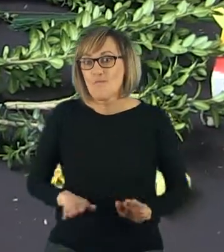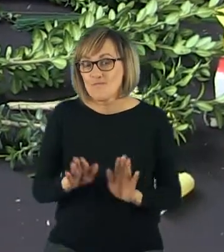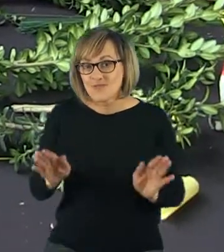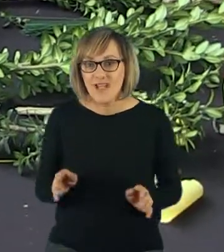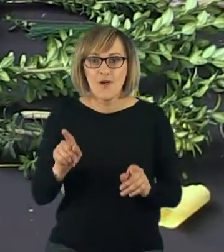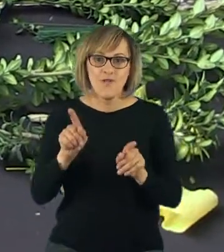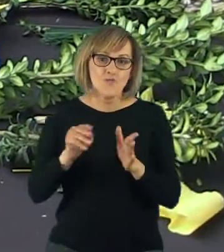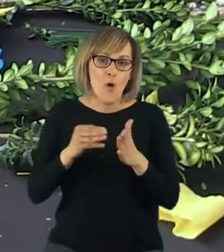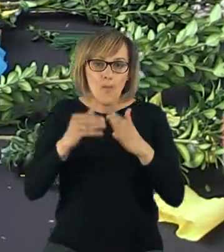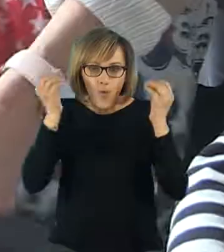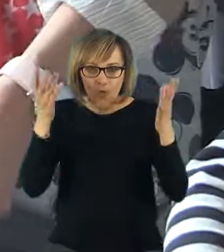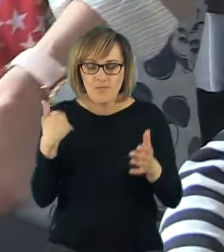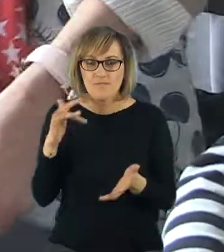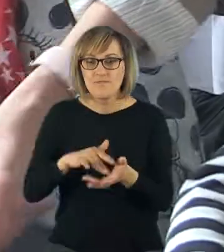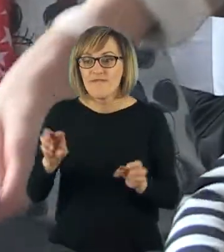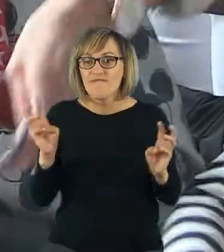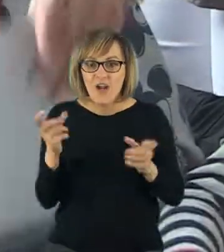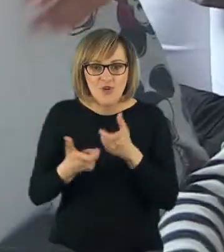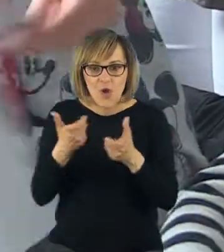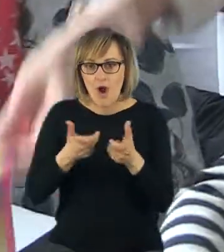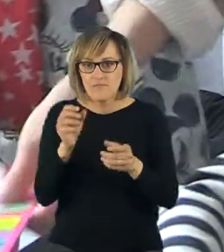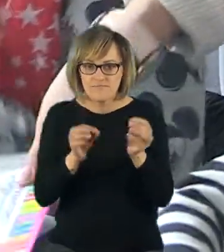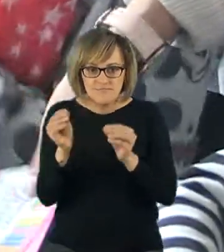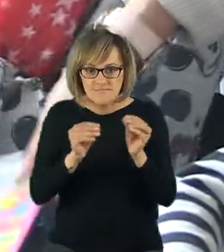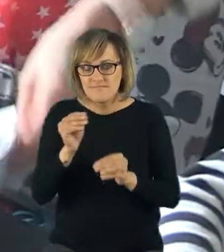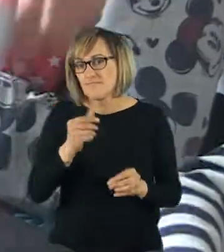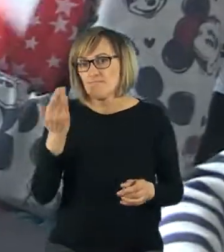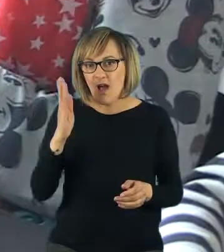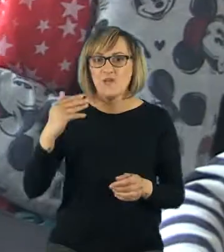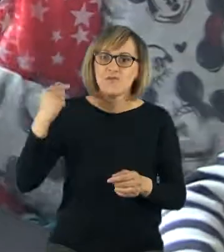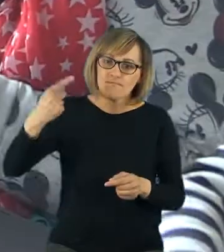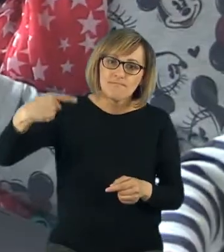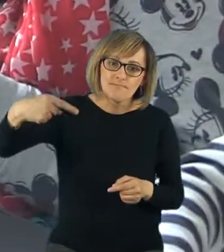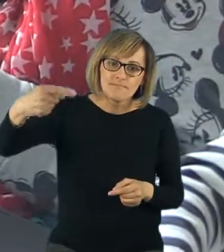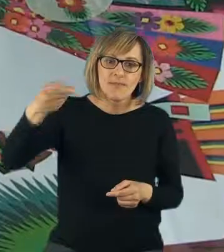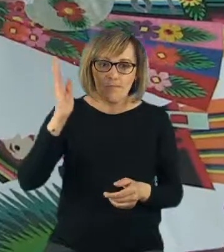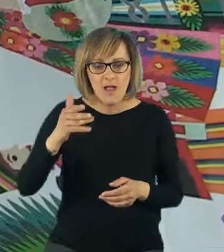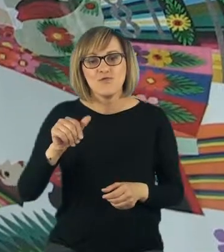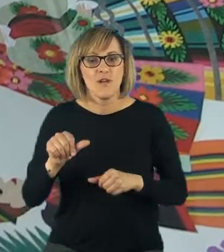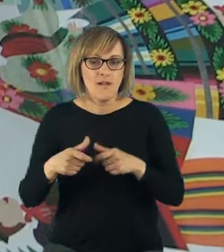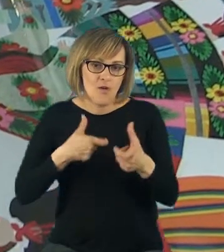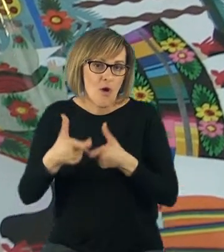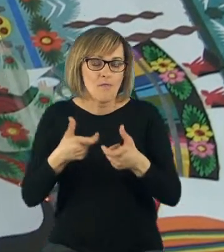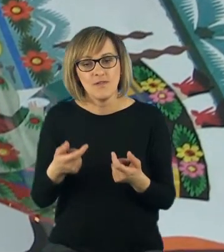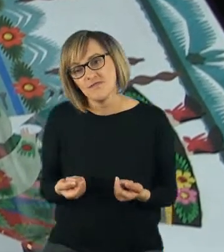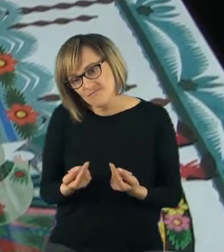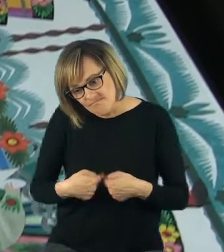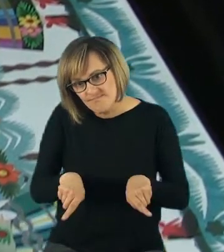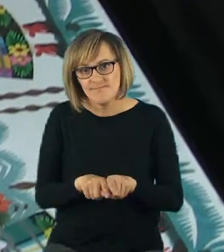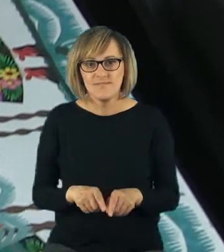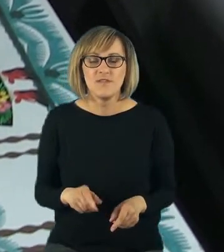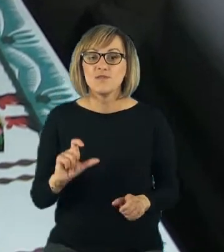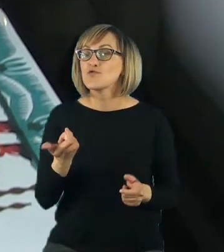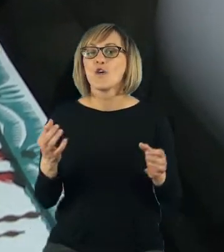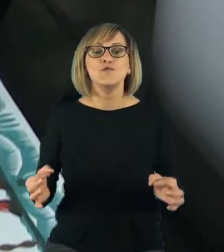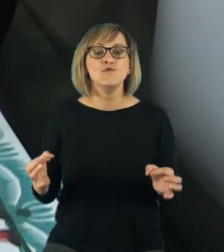to kontynuować i te warsztaty również wraz z kiermaszem będą jeszcze kontynuowane w latach następnych. Co dzisiaj prezentuje Pan